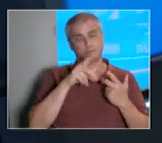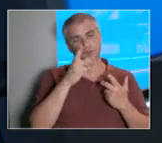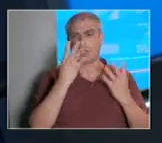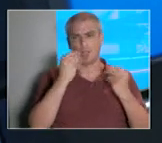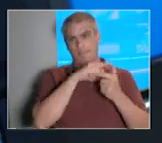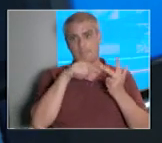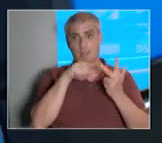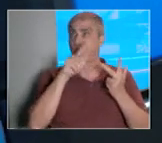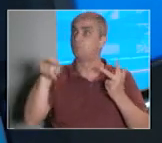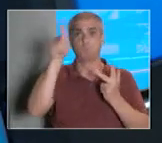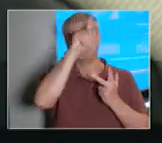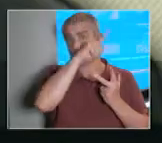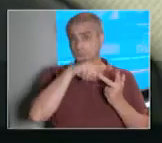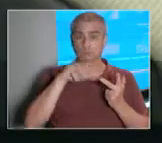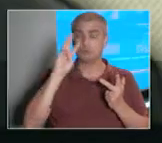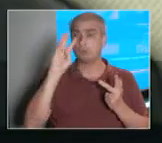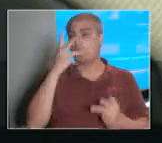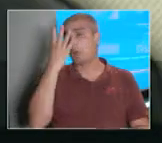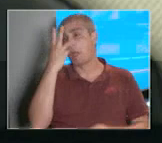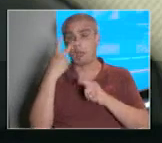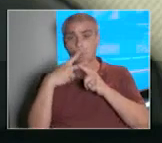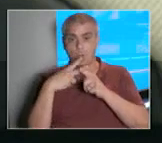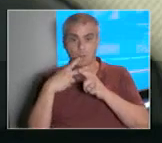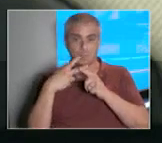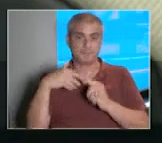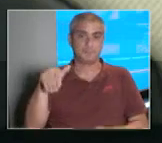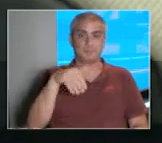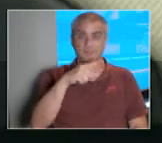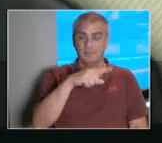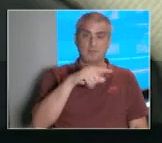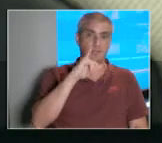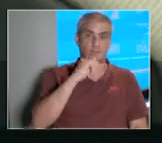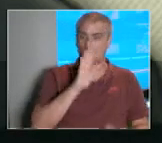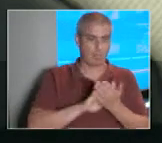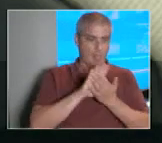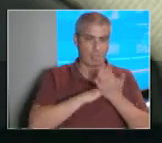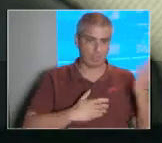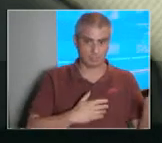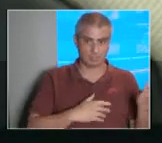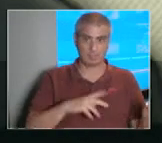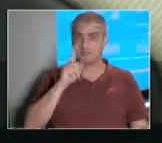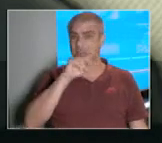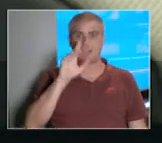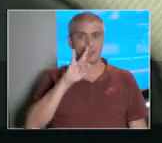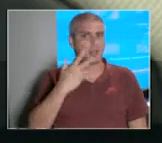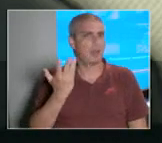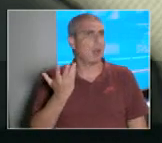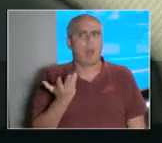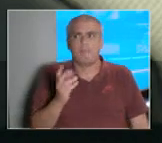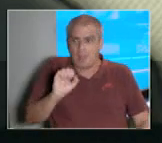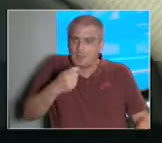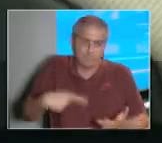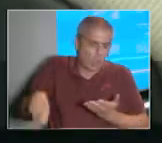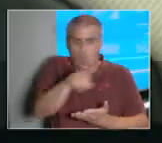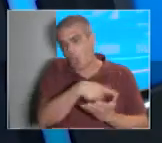הרבה. ביתר, בשם גריש, אולי יש 4 חולים. ברחוב יעקב זון הם בכלל, בזית רנן הם בכלל. אז למה אתה